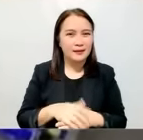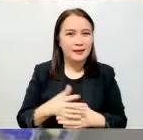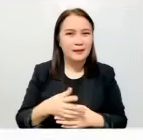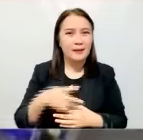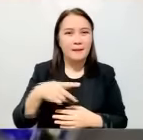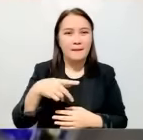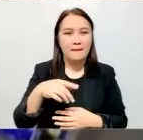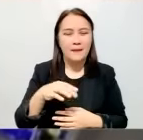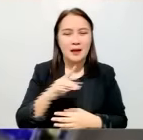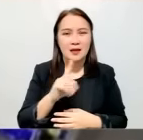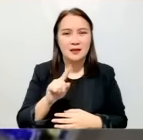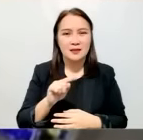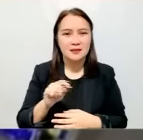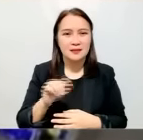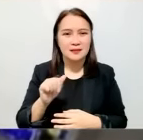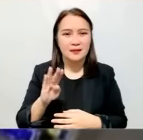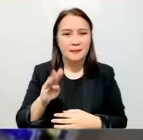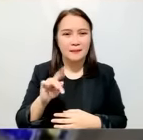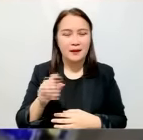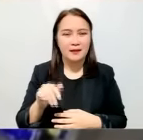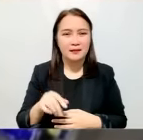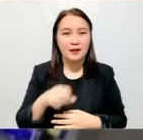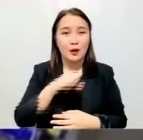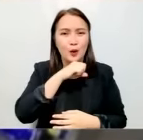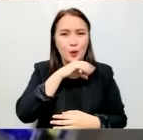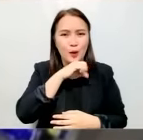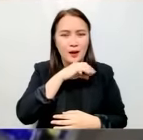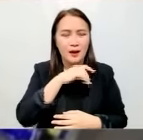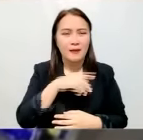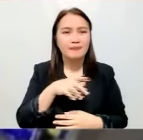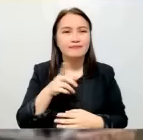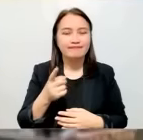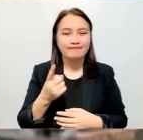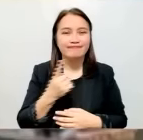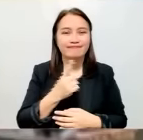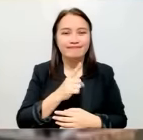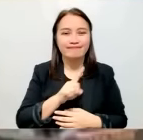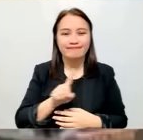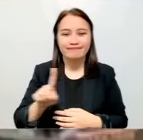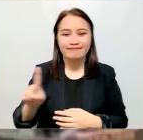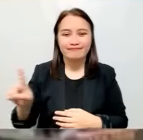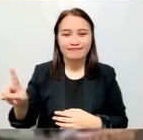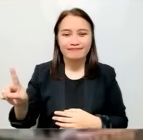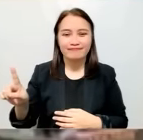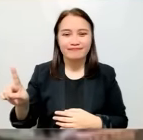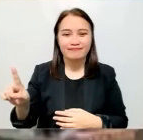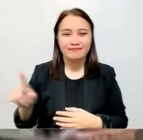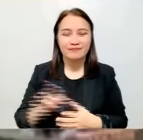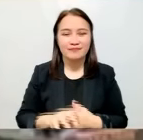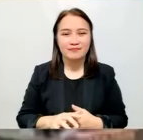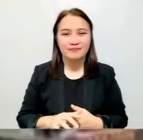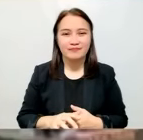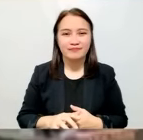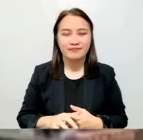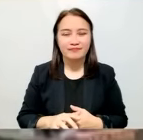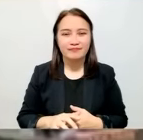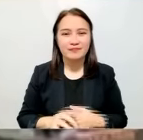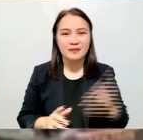Zambales. Umalis sa gritang lola habang naiwan nag-aayos ang kanyang mister. Maya-maya, isang lalaking nakasumbero ang